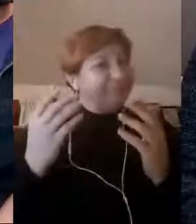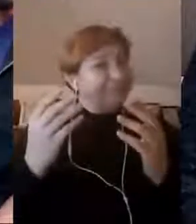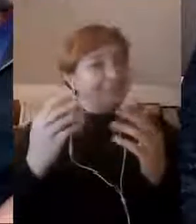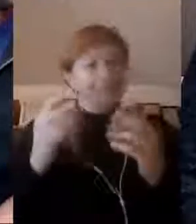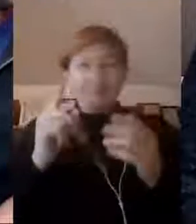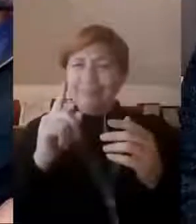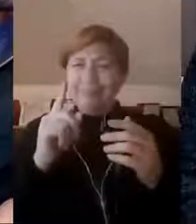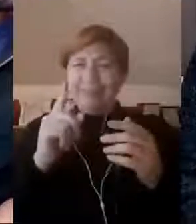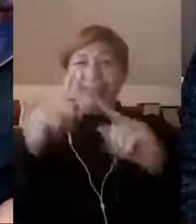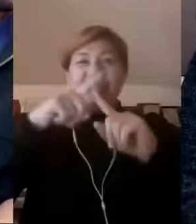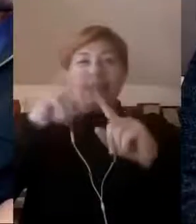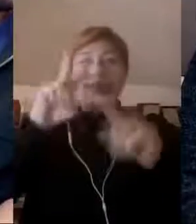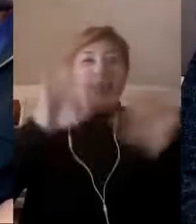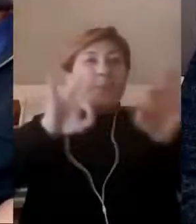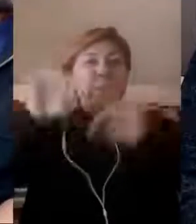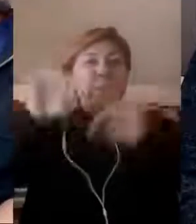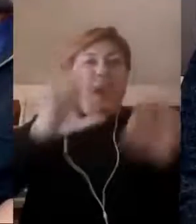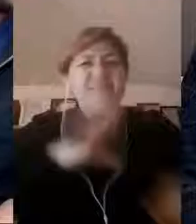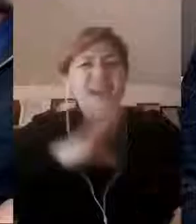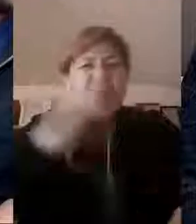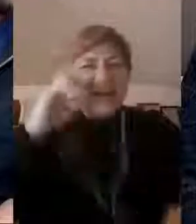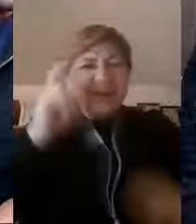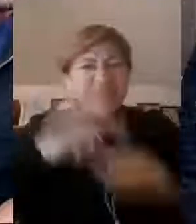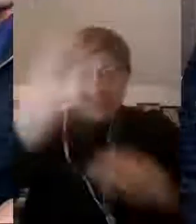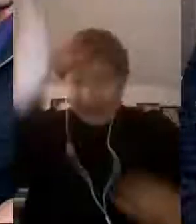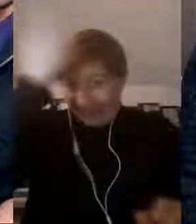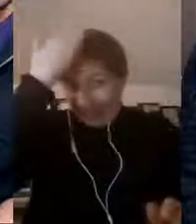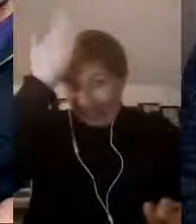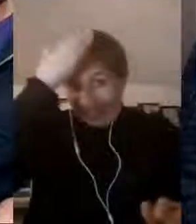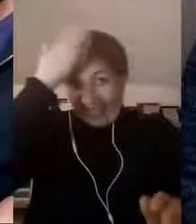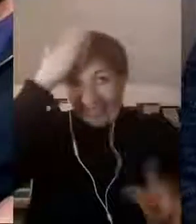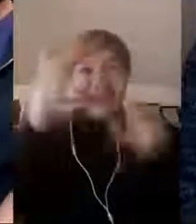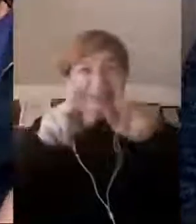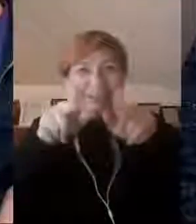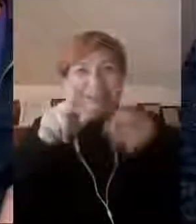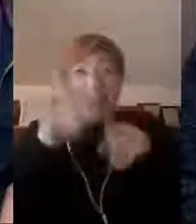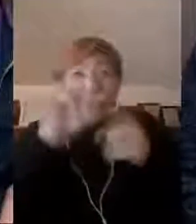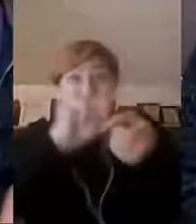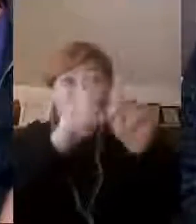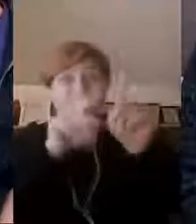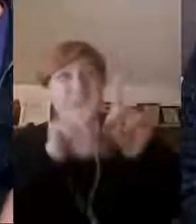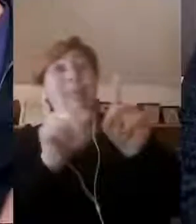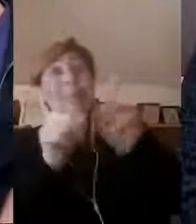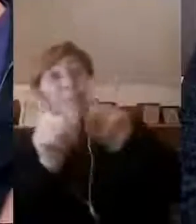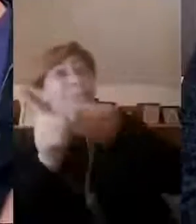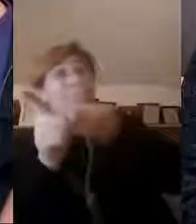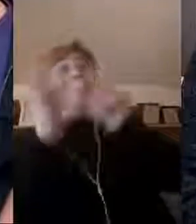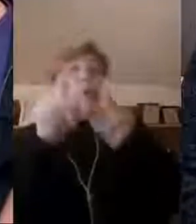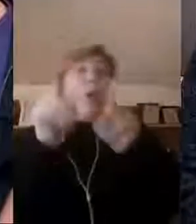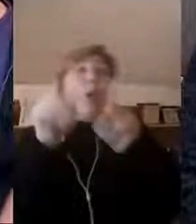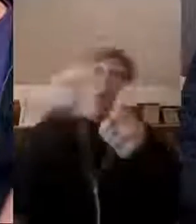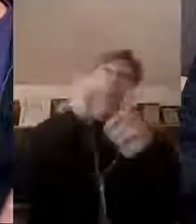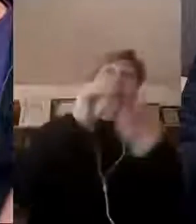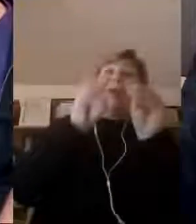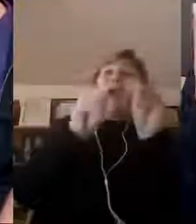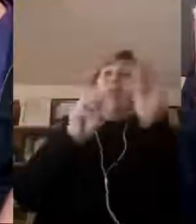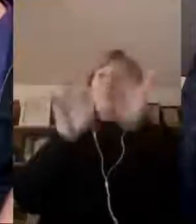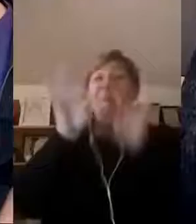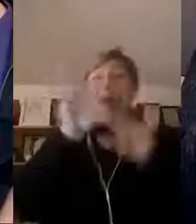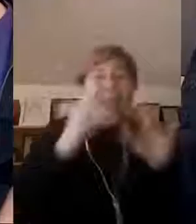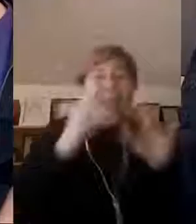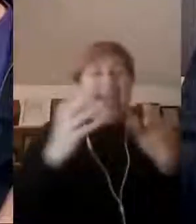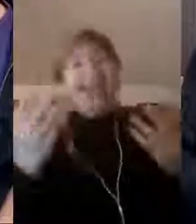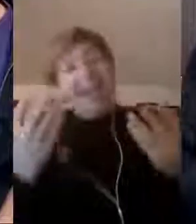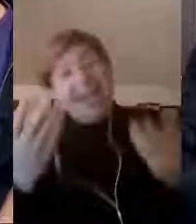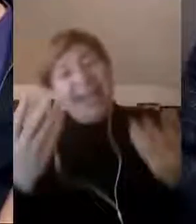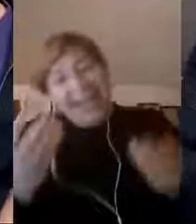bu? Televizyondaki mimar? Kel mimar. Kel Kel mimar. olan. Kel mimar. Onu oraya koyma falan diye dedim ama